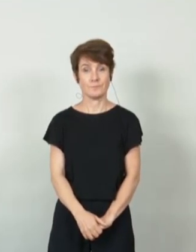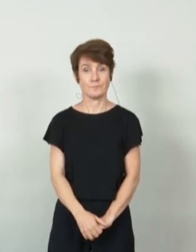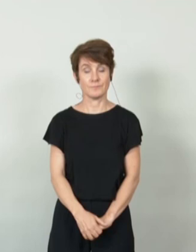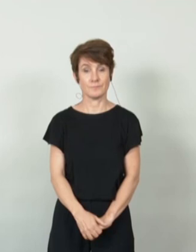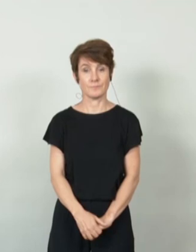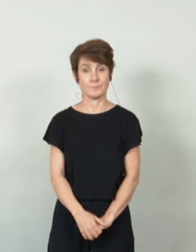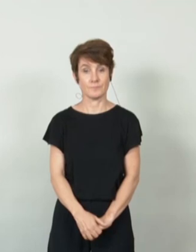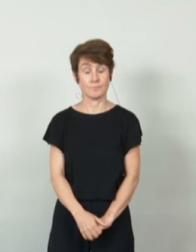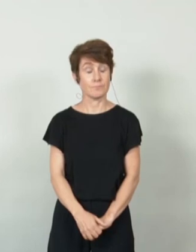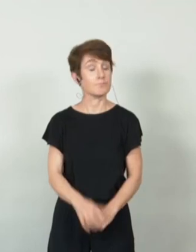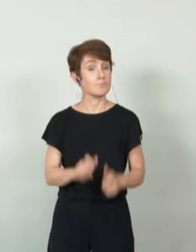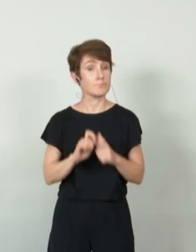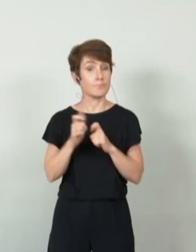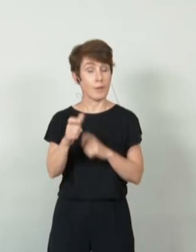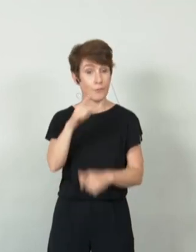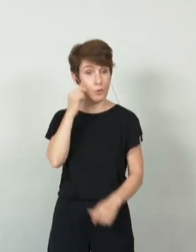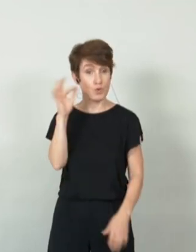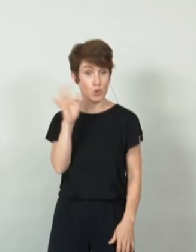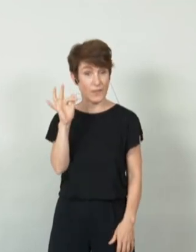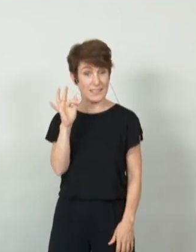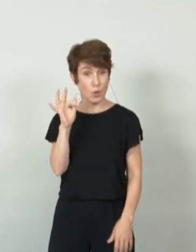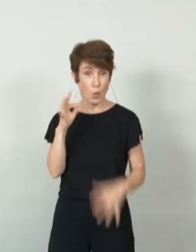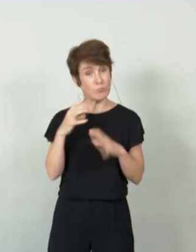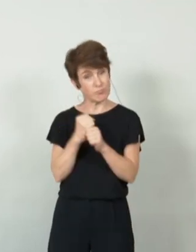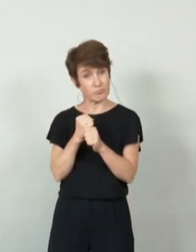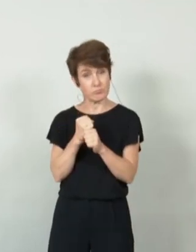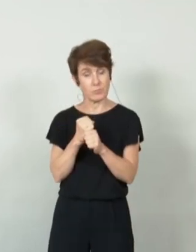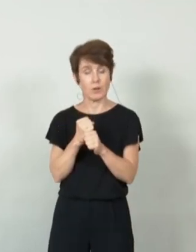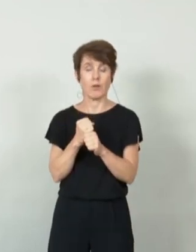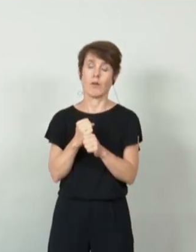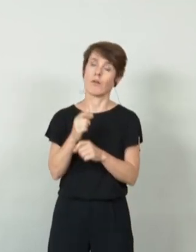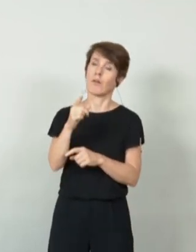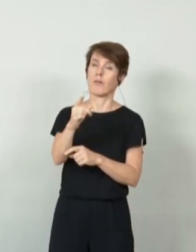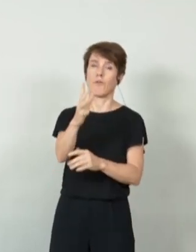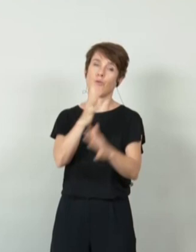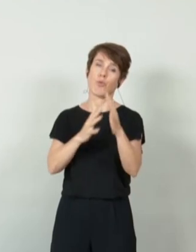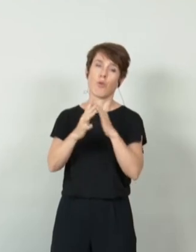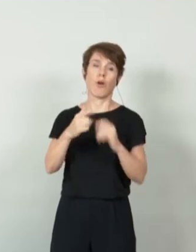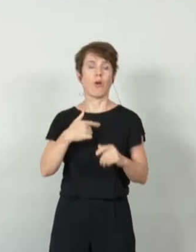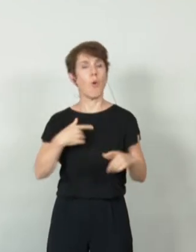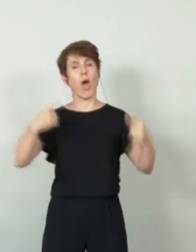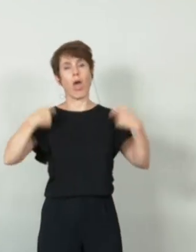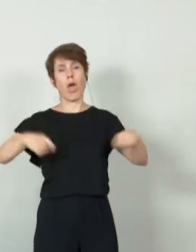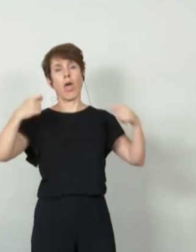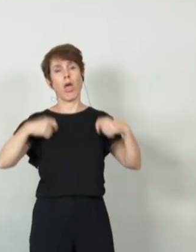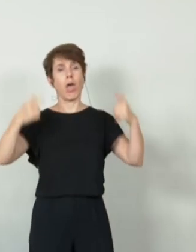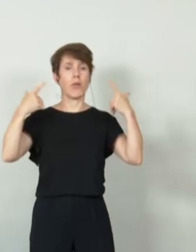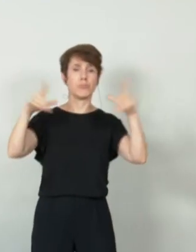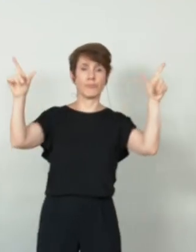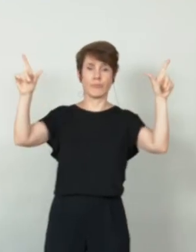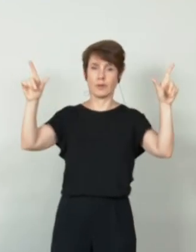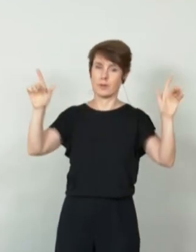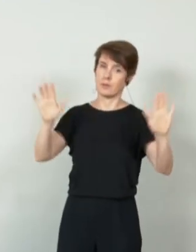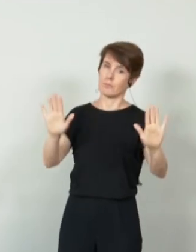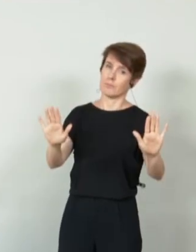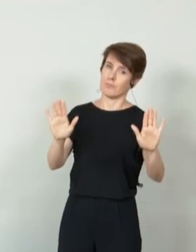monsieur fristot rapidement peut-être juste sur l'open bar voilà donc moi je rappelle simplement